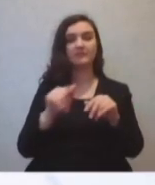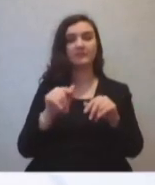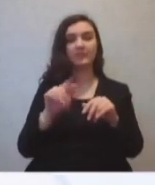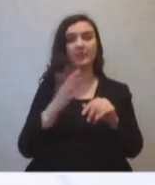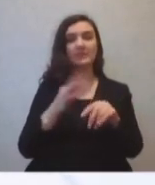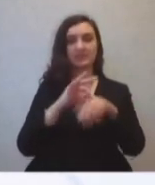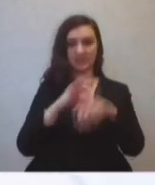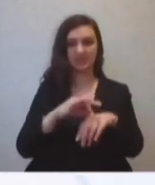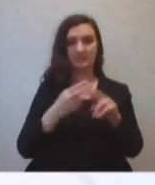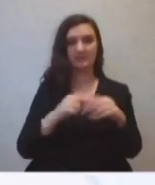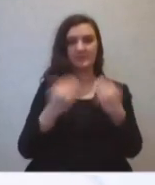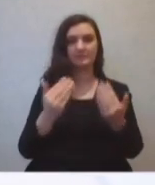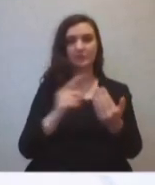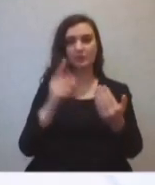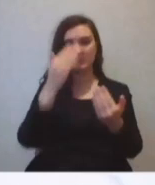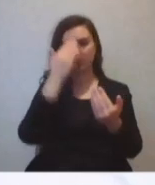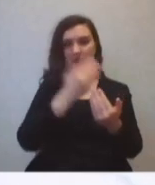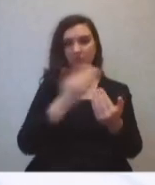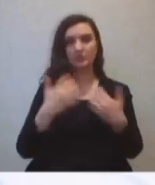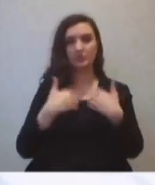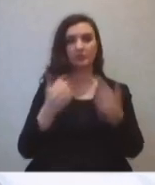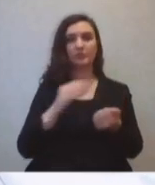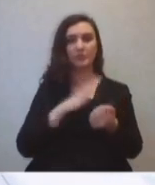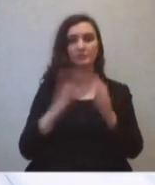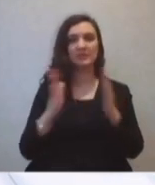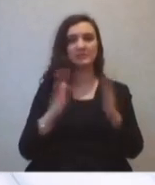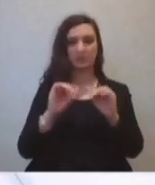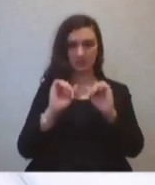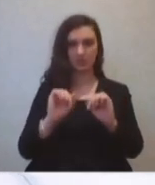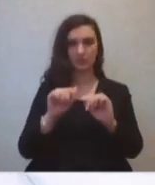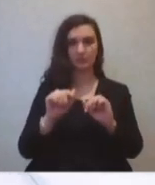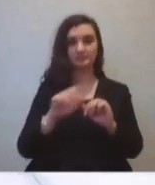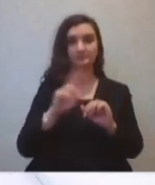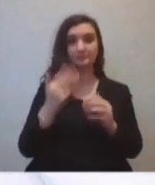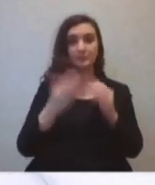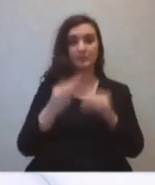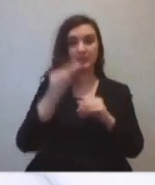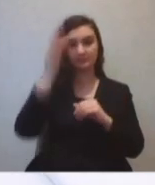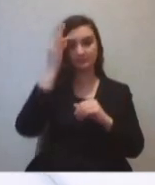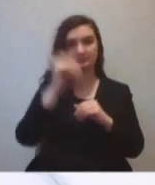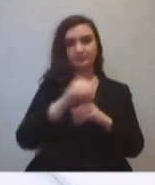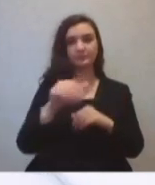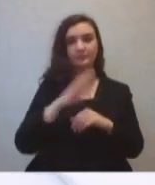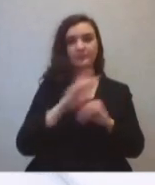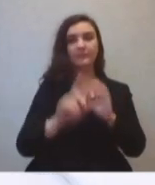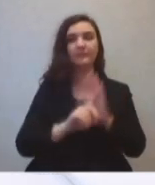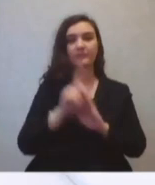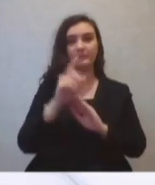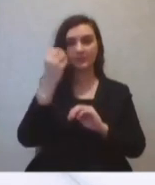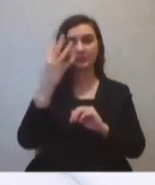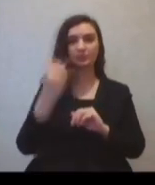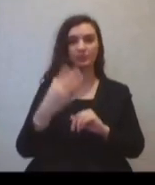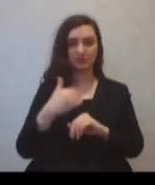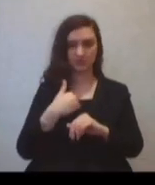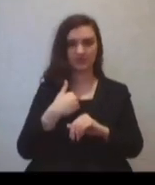რომელიც ტარდება იმისათვის, რომ საზოგადოების ჯანმრთელობა იყოს მაქსიმალურად დაცული. და თუ გაიხსენებთ, როგორი იყო თავდაპირველად შუქნიშანი